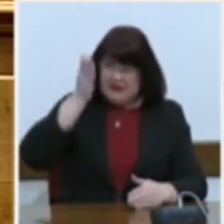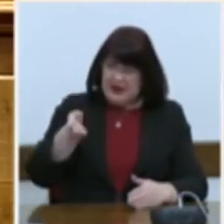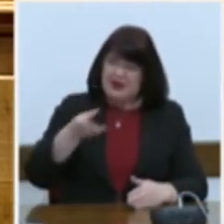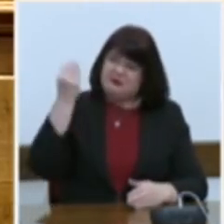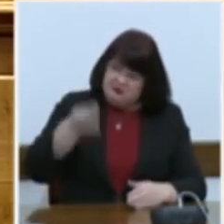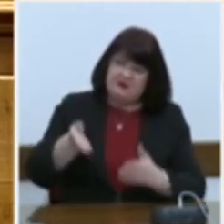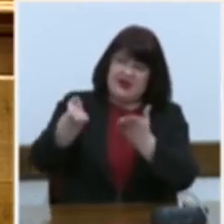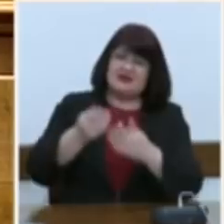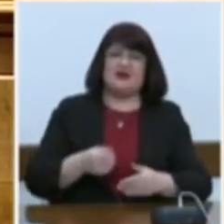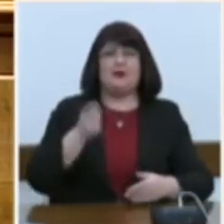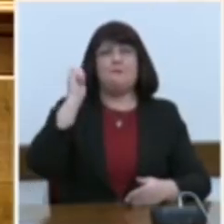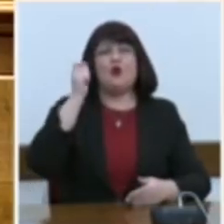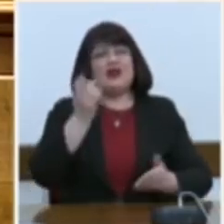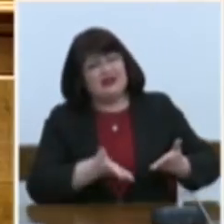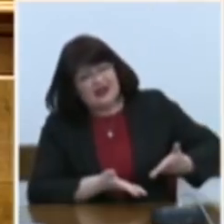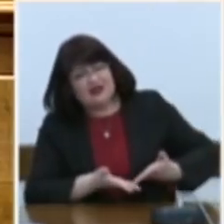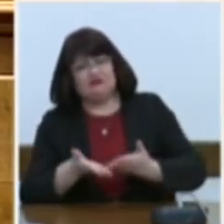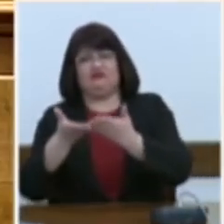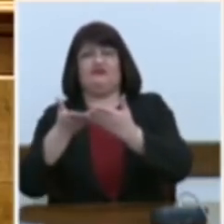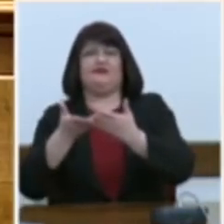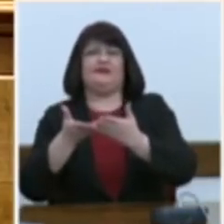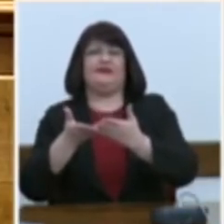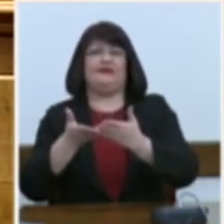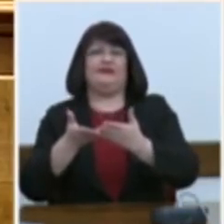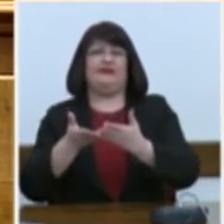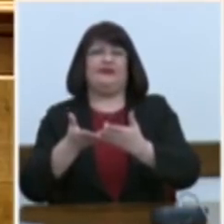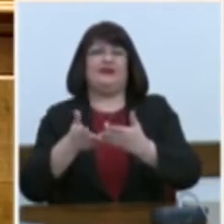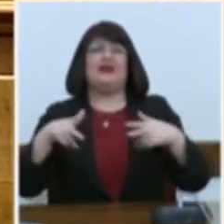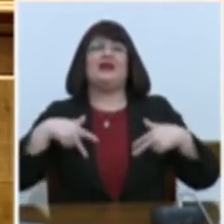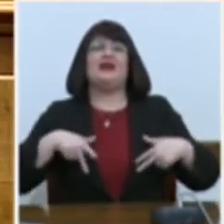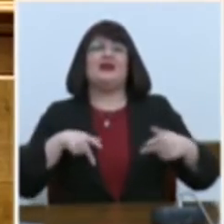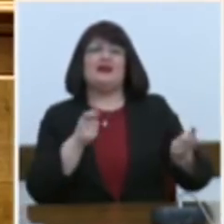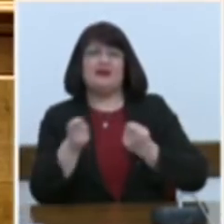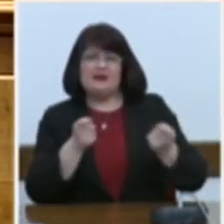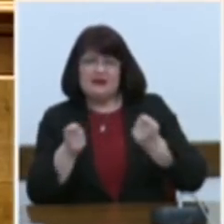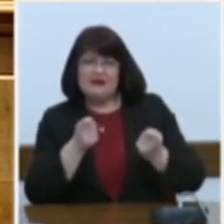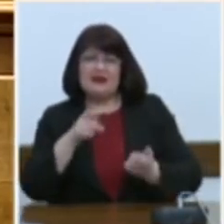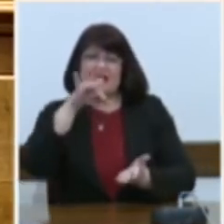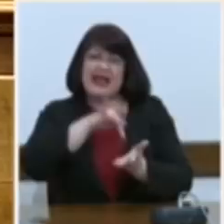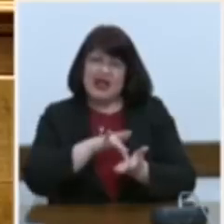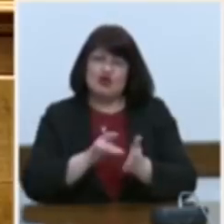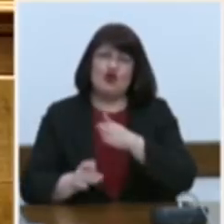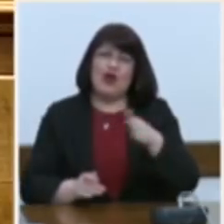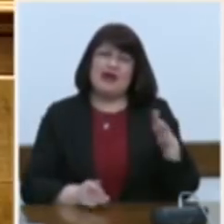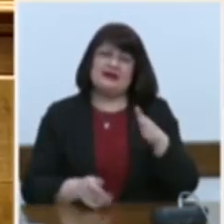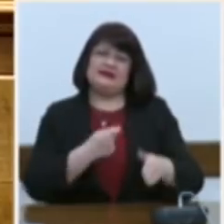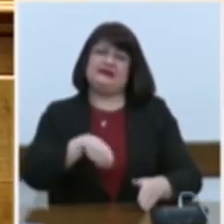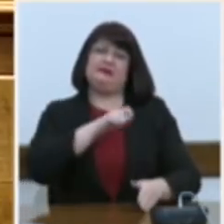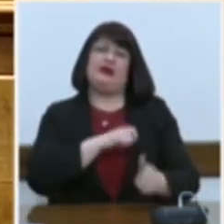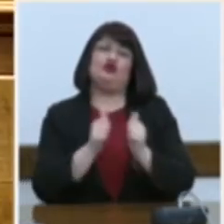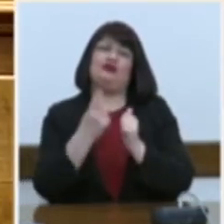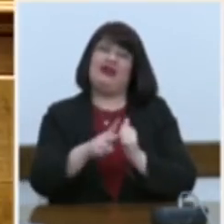πολιτική στήριξη άπλετη παρέχετε στους κυβερνώντες κεντροαριστερούς Ισπανούς φίλους